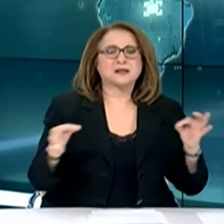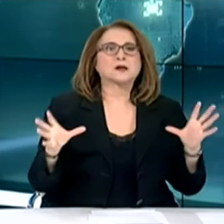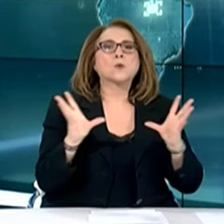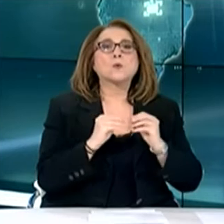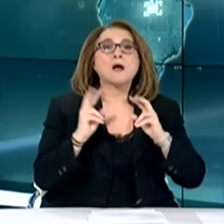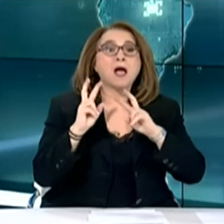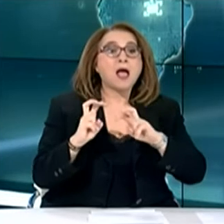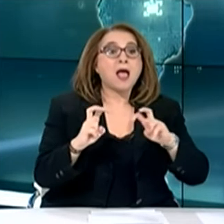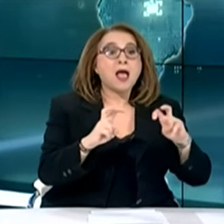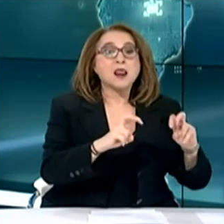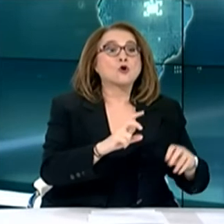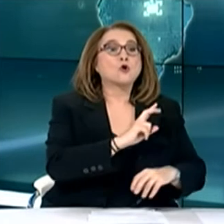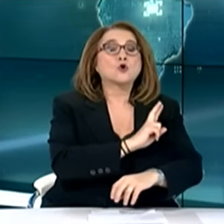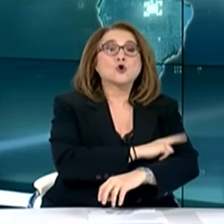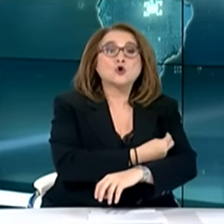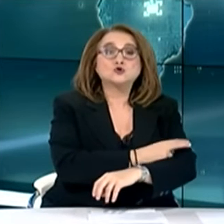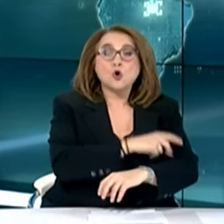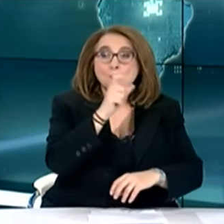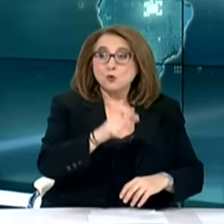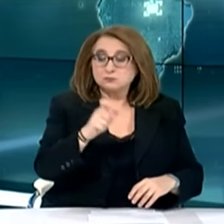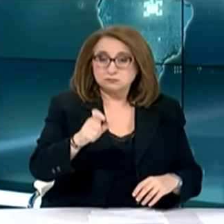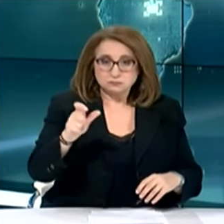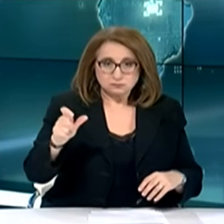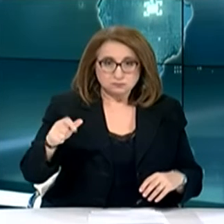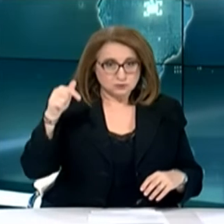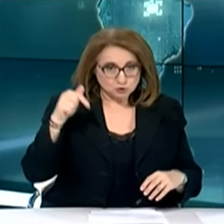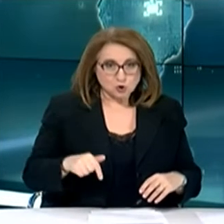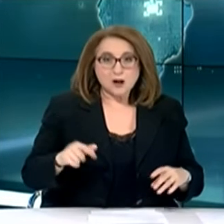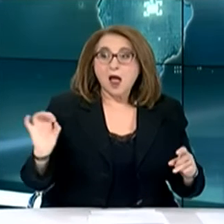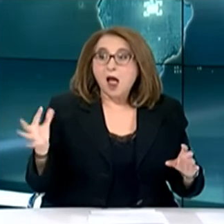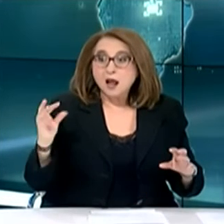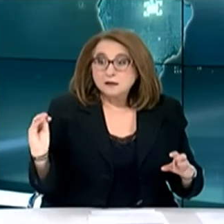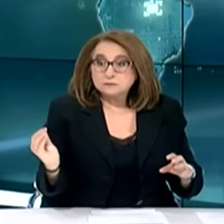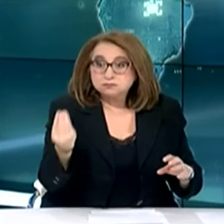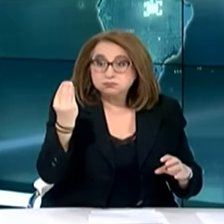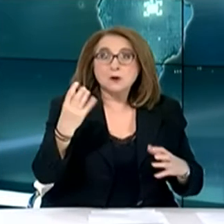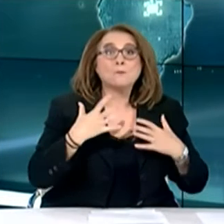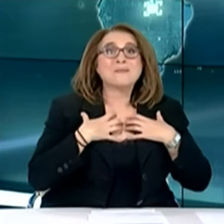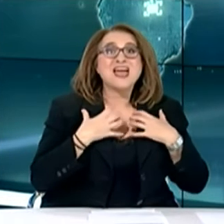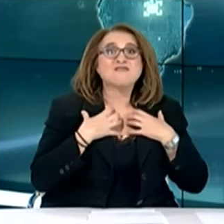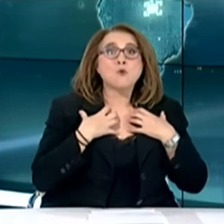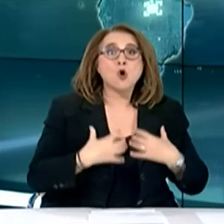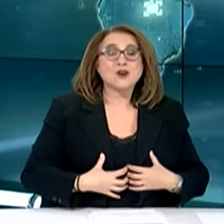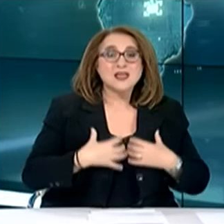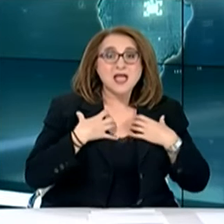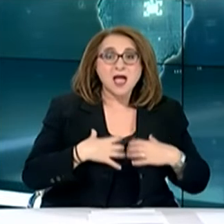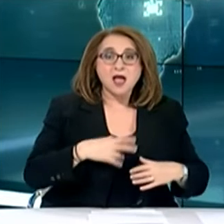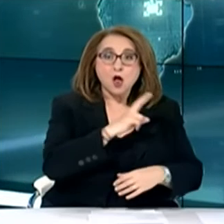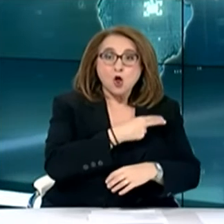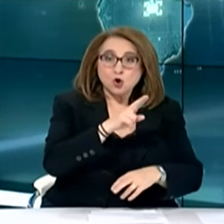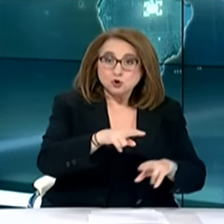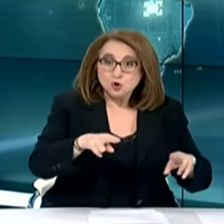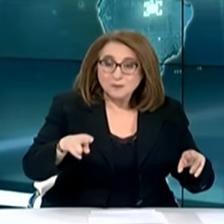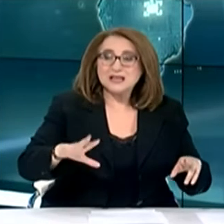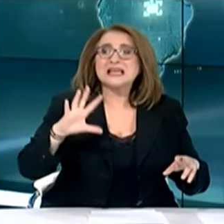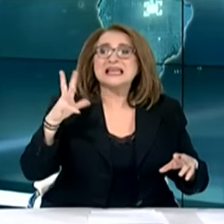έλεγχο συμπολιτών μας στα νοσοκομεία, ο οποίος θα γίνεται για ασθενείς που εμφανίζουν πνευμονία και νοσηλεύονται ή ανήκουν